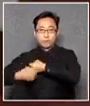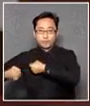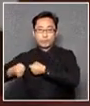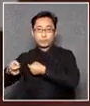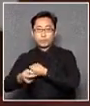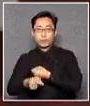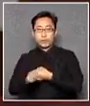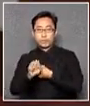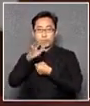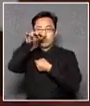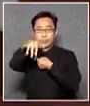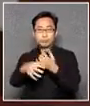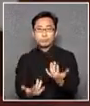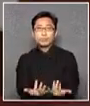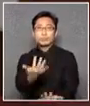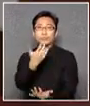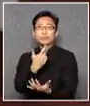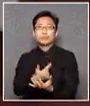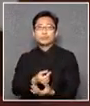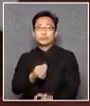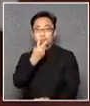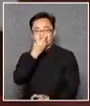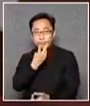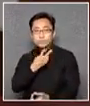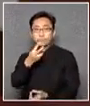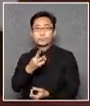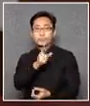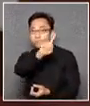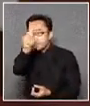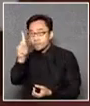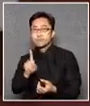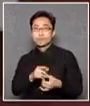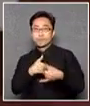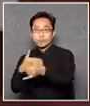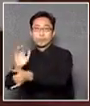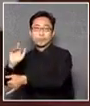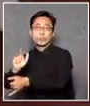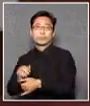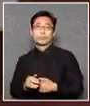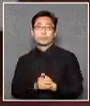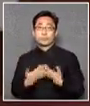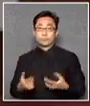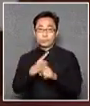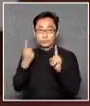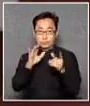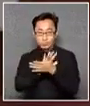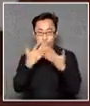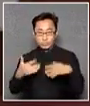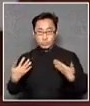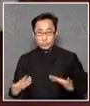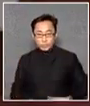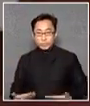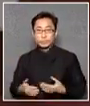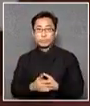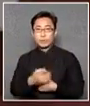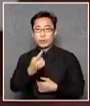对基本法第23条本地立法集会的市民。11年后的今天，梁振英没有